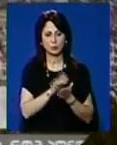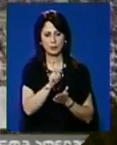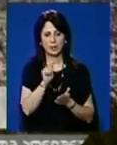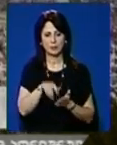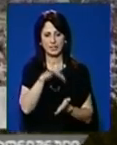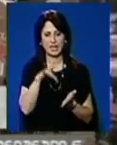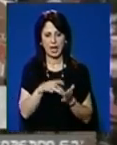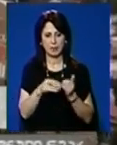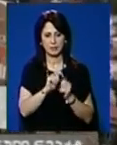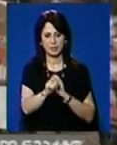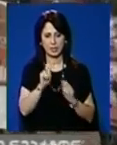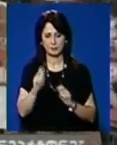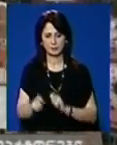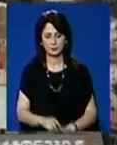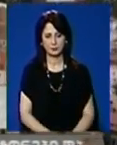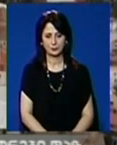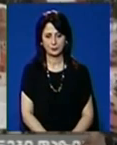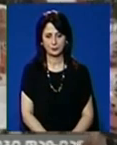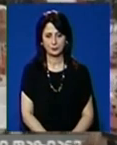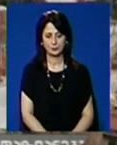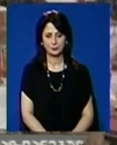დაჯილდოვდებიან ქალაქის მიწებზე.